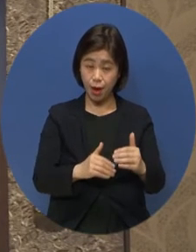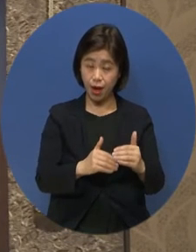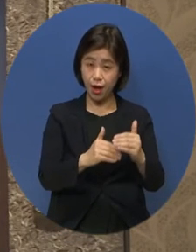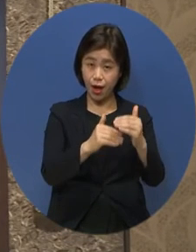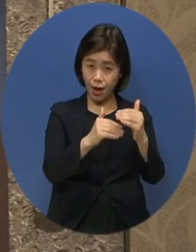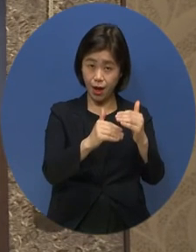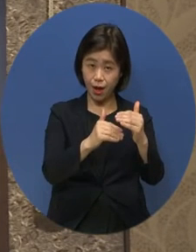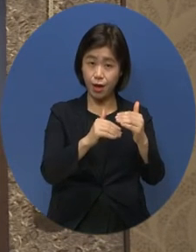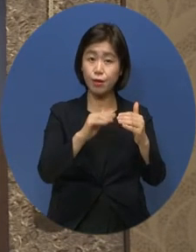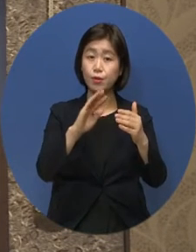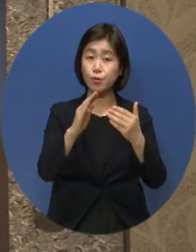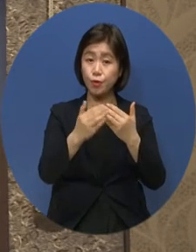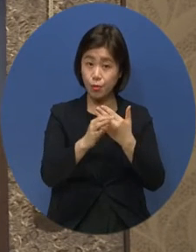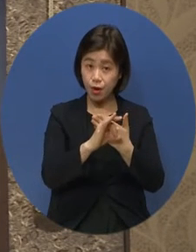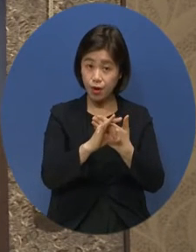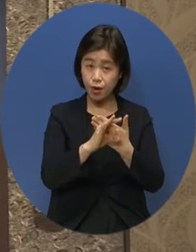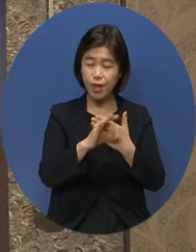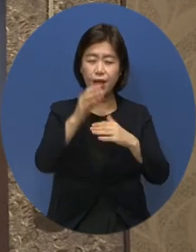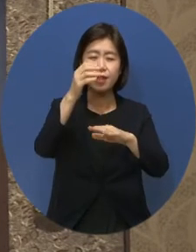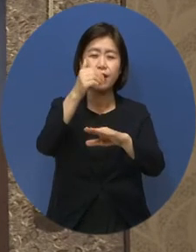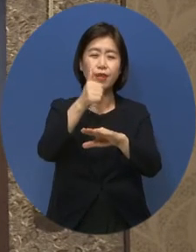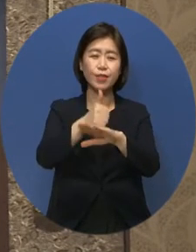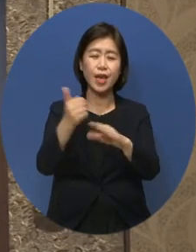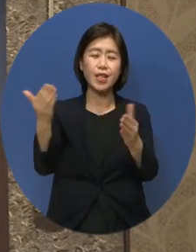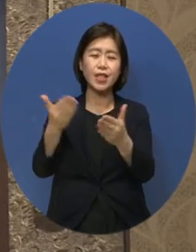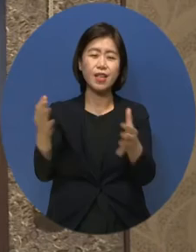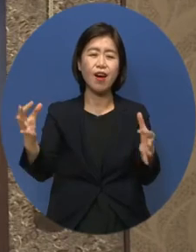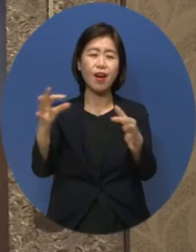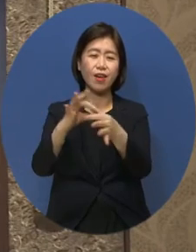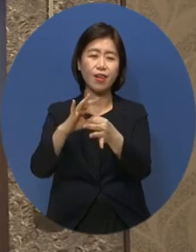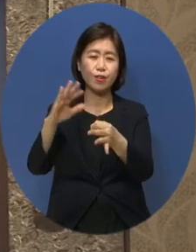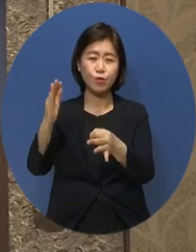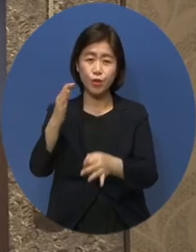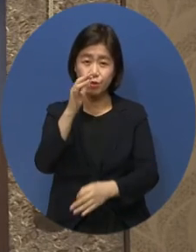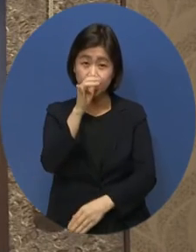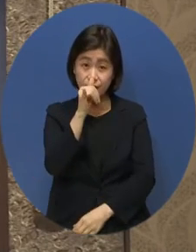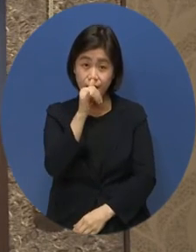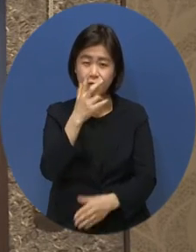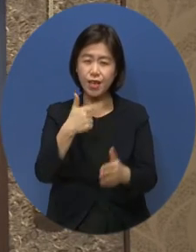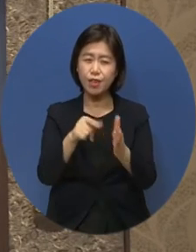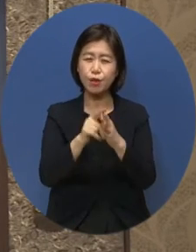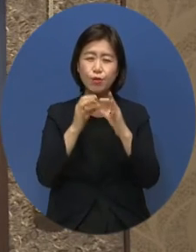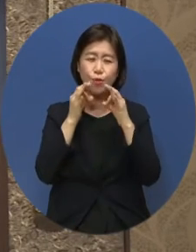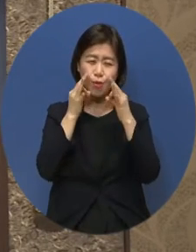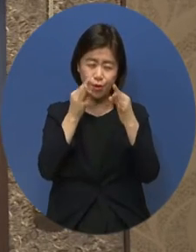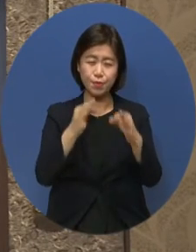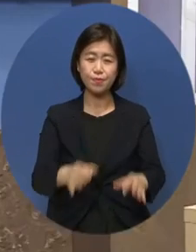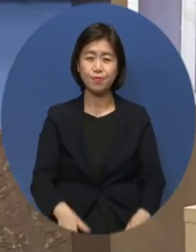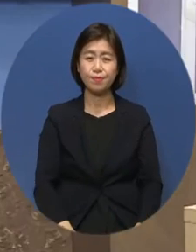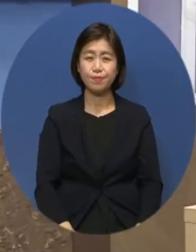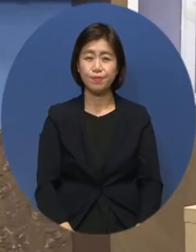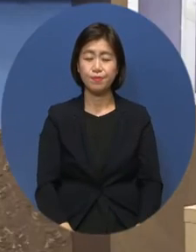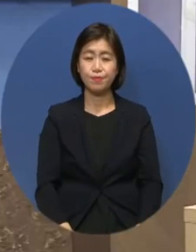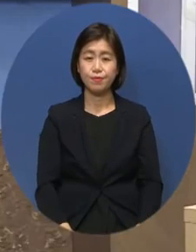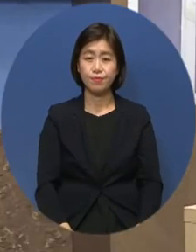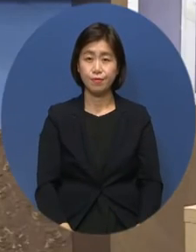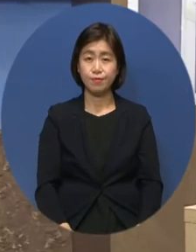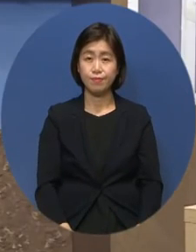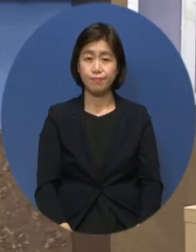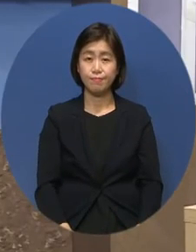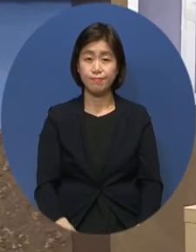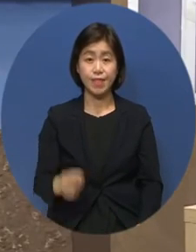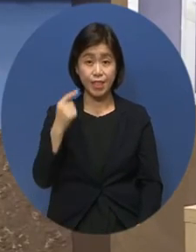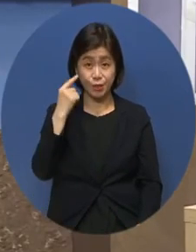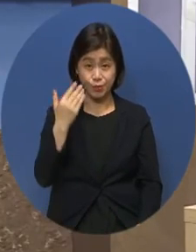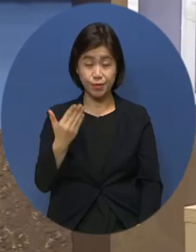사업들을 통해서 1차 리까지 해결될 수 있도록 직업 체험까지 인거 뜻이 더 노력해 보겠읍니다 예 어 그럴 때 제 질문을